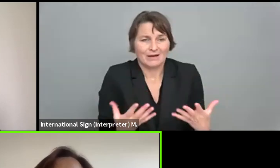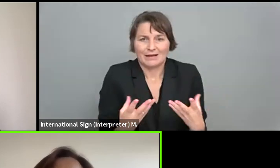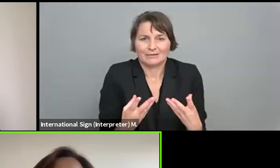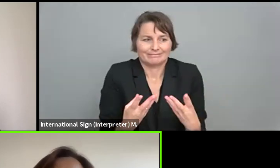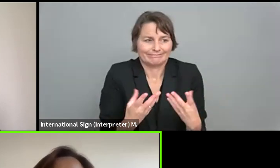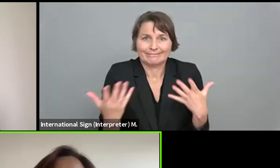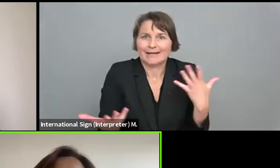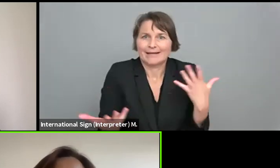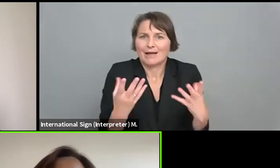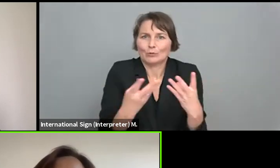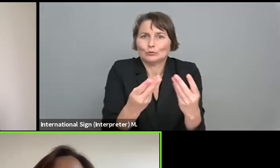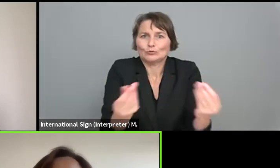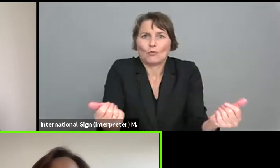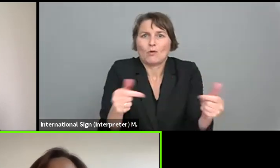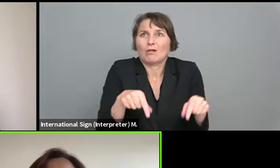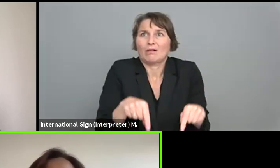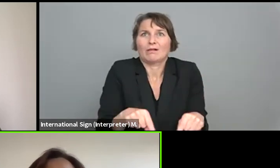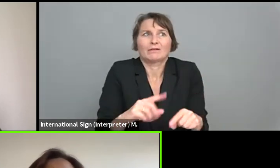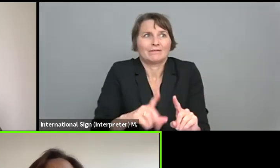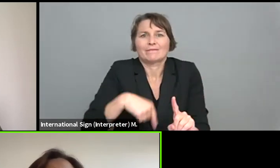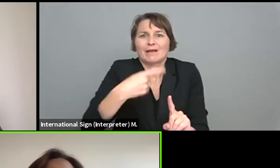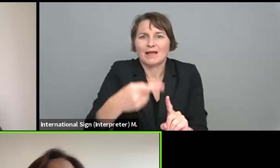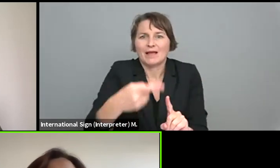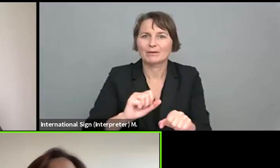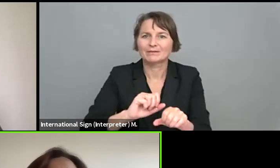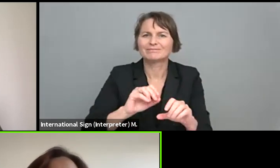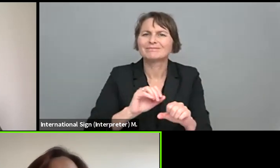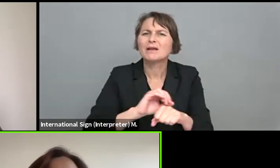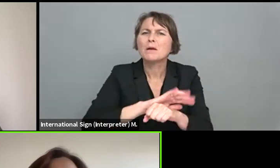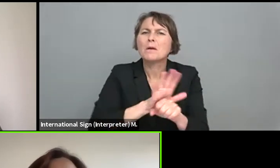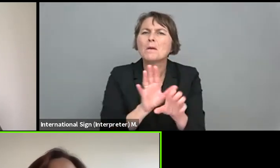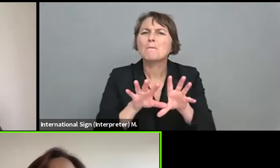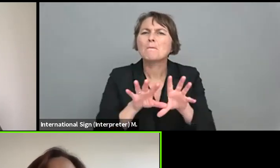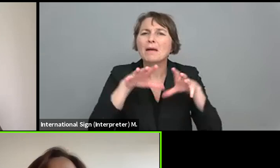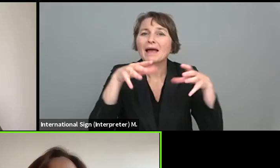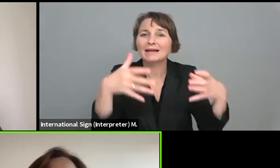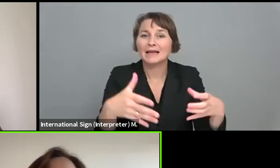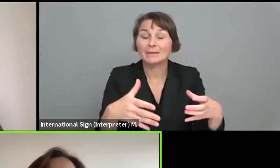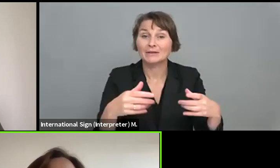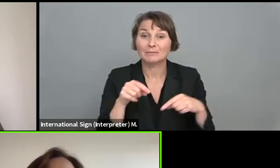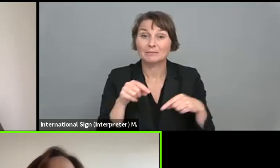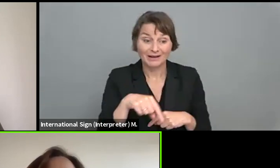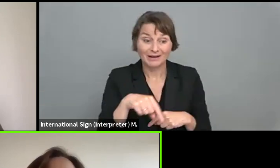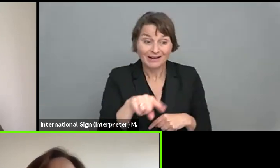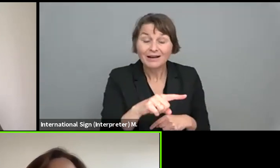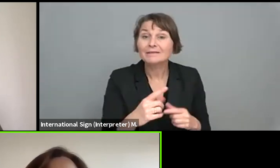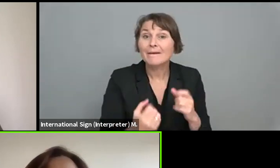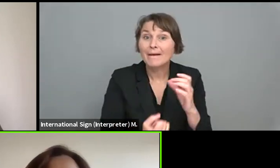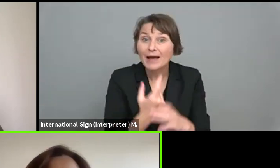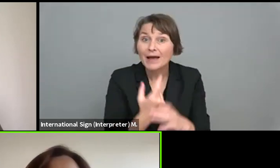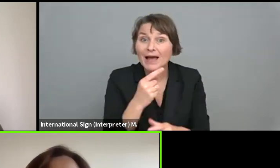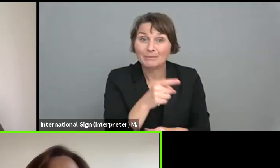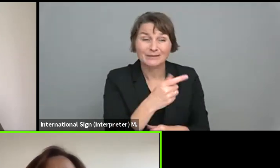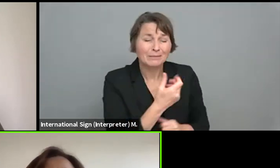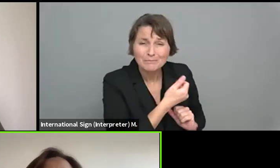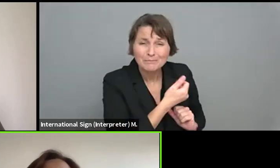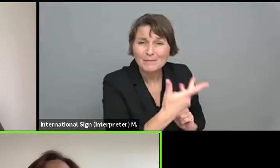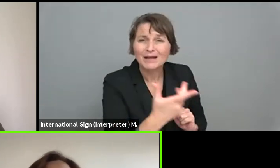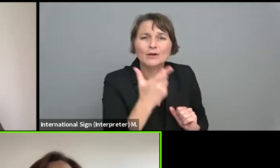suffisamment aérés pour le travail. Dans ce contexte, les inspecteurs du travail ont un rôle important à jouer.